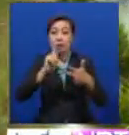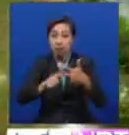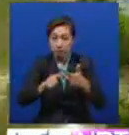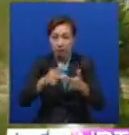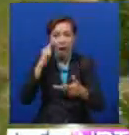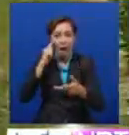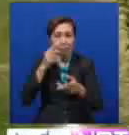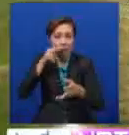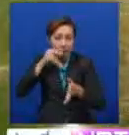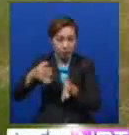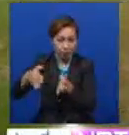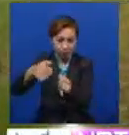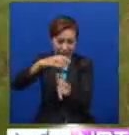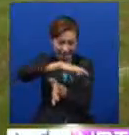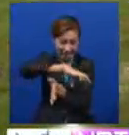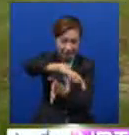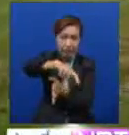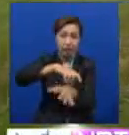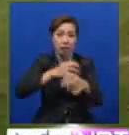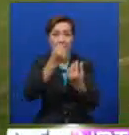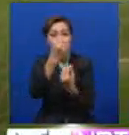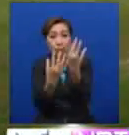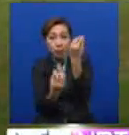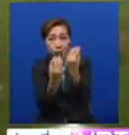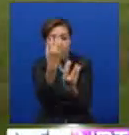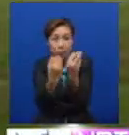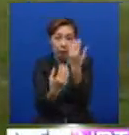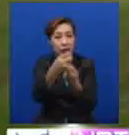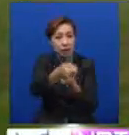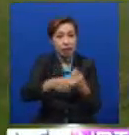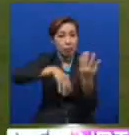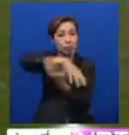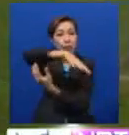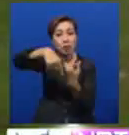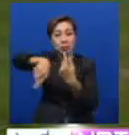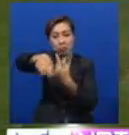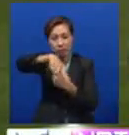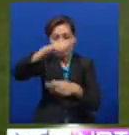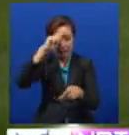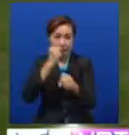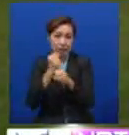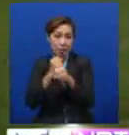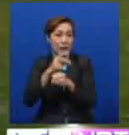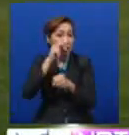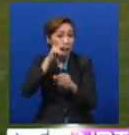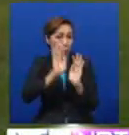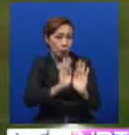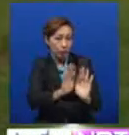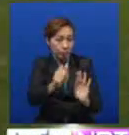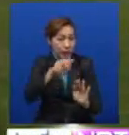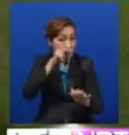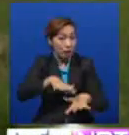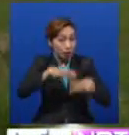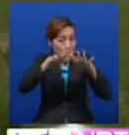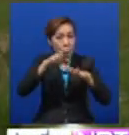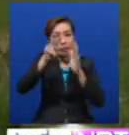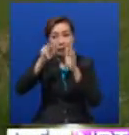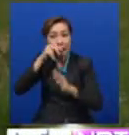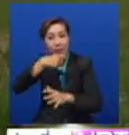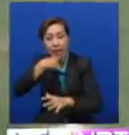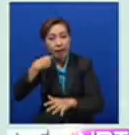นคันกั้นคลองซึ่งจุดนี้เองจะมีการแบ่งพื้นที่ทำเป็นแก้มลิงเก็บน้ำได้ทั้งในช่วงน้ำท่วมและน้ำแล้